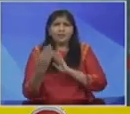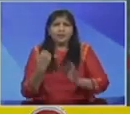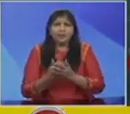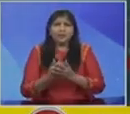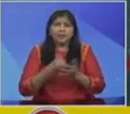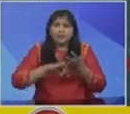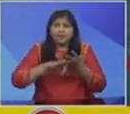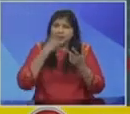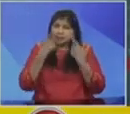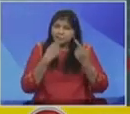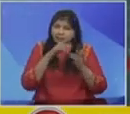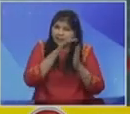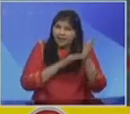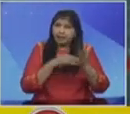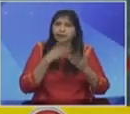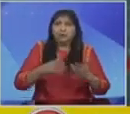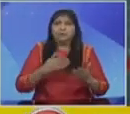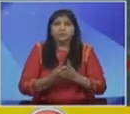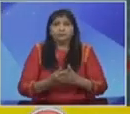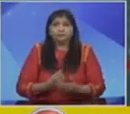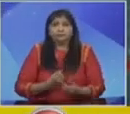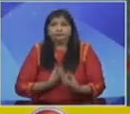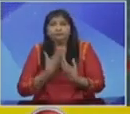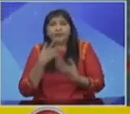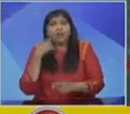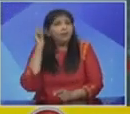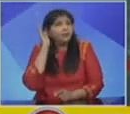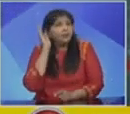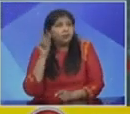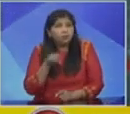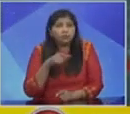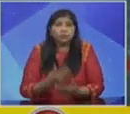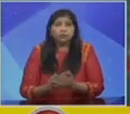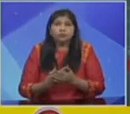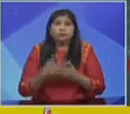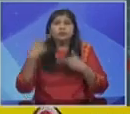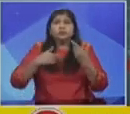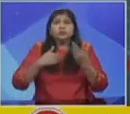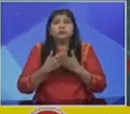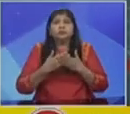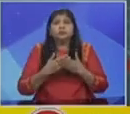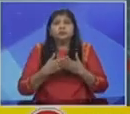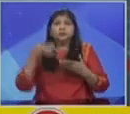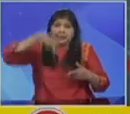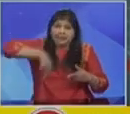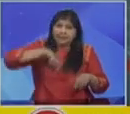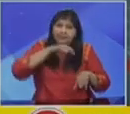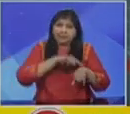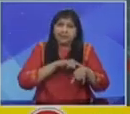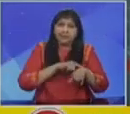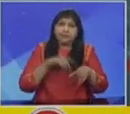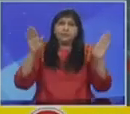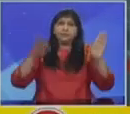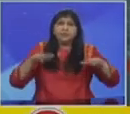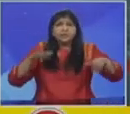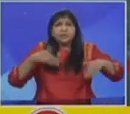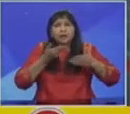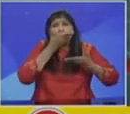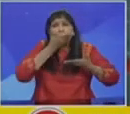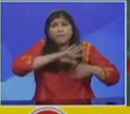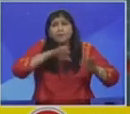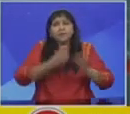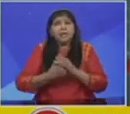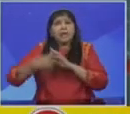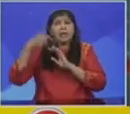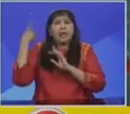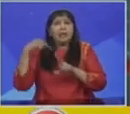है। आपको भी ये जानकर खुशी होगी कि इस बार जल पक्षियों की संख्या